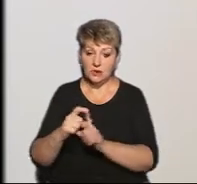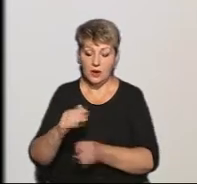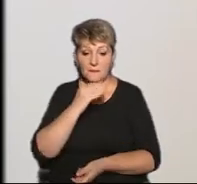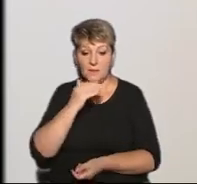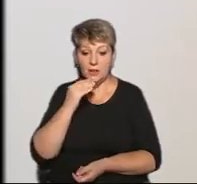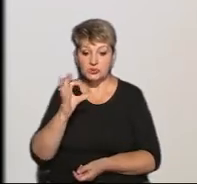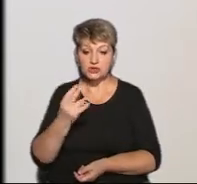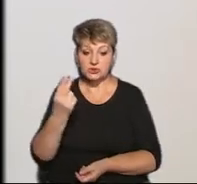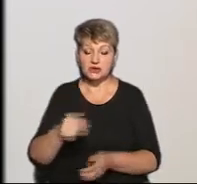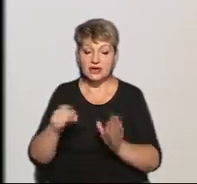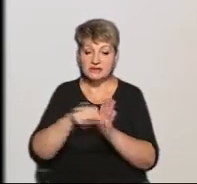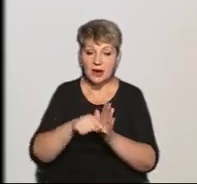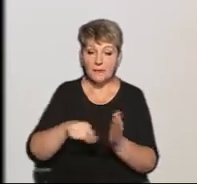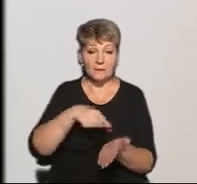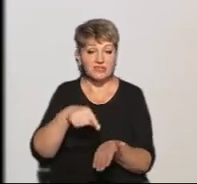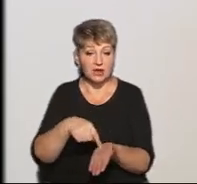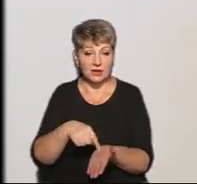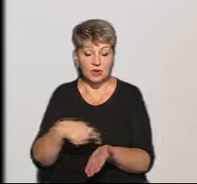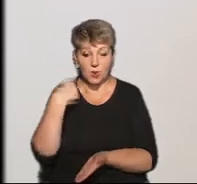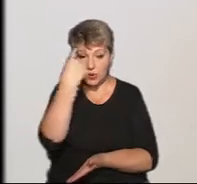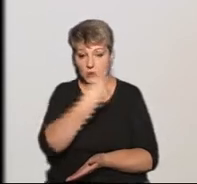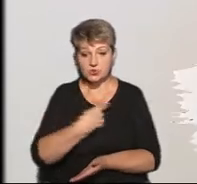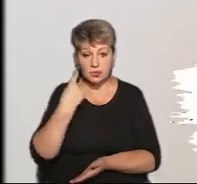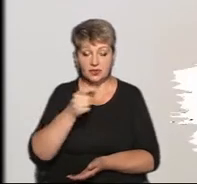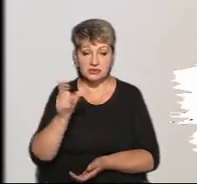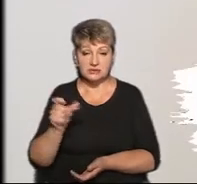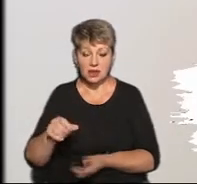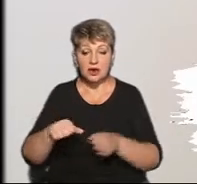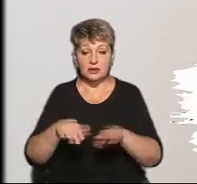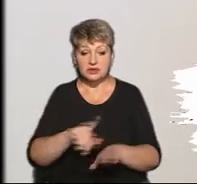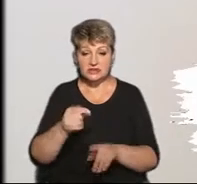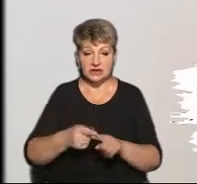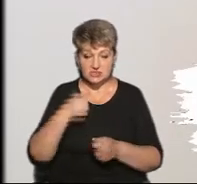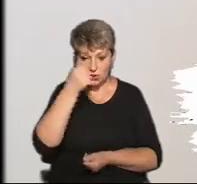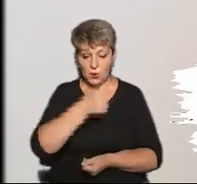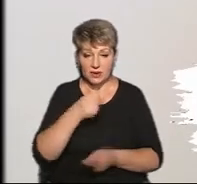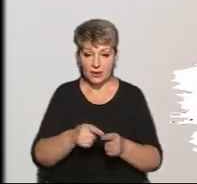багато соціально значних питань, особистих питань людей він вирішив за ці роки.